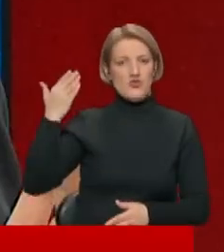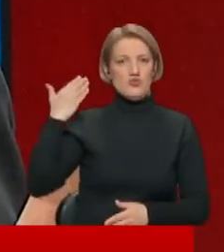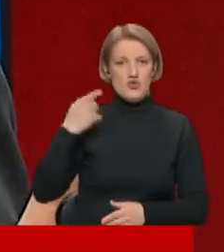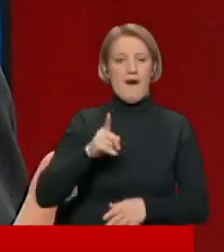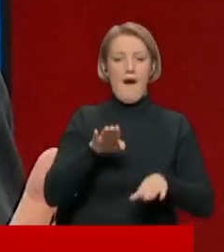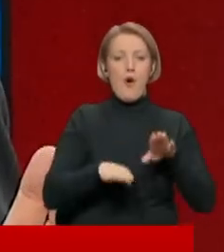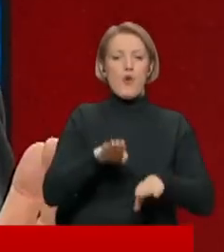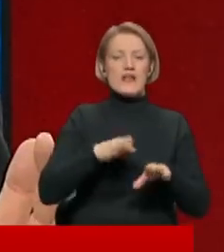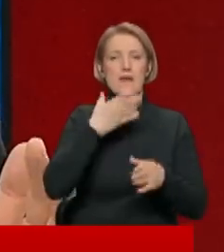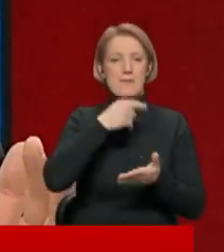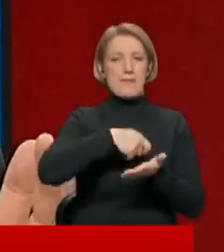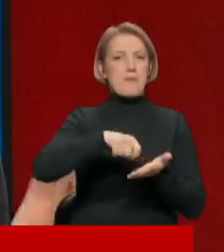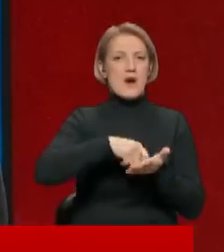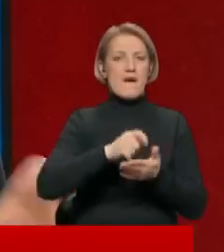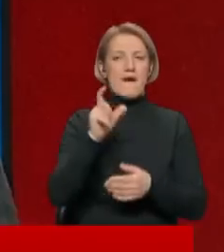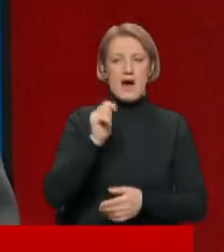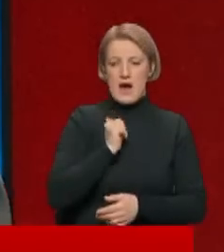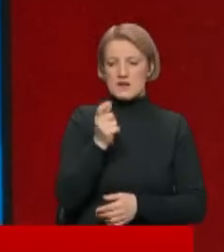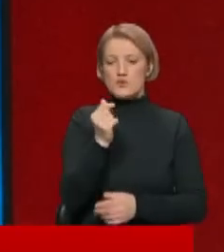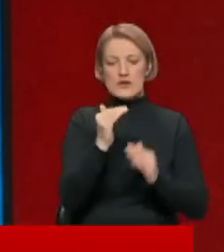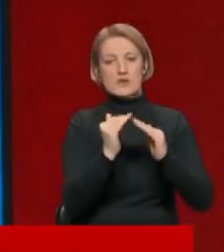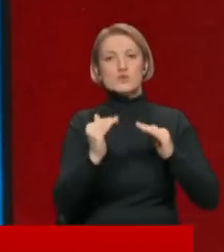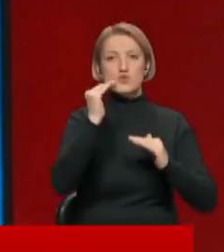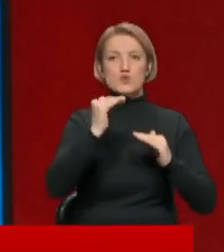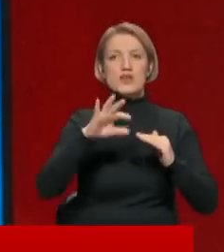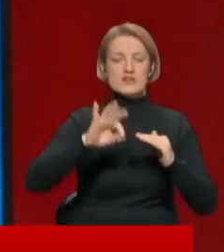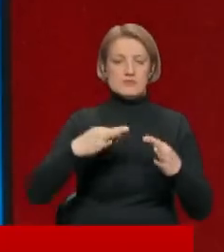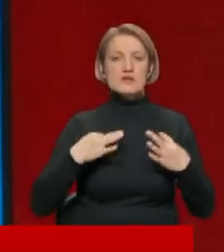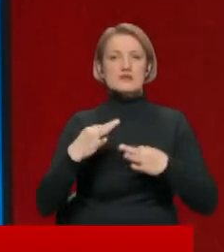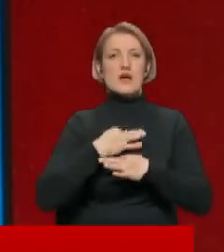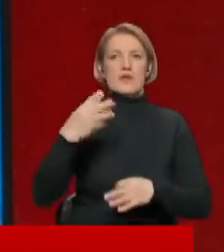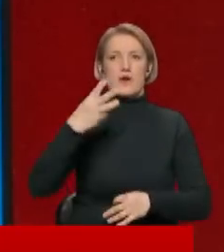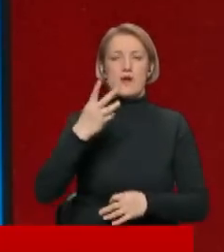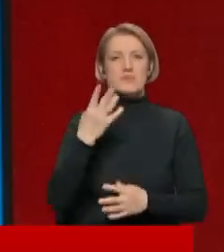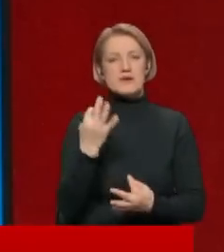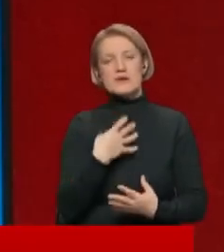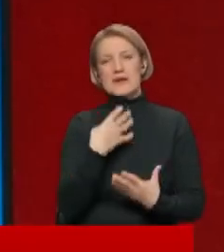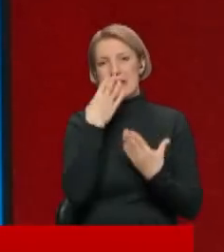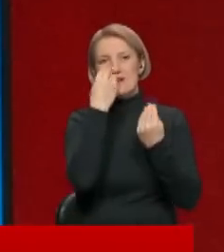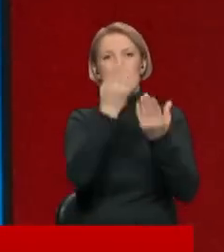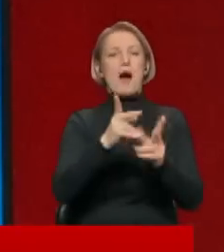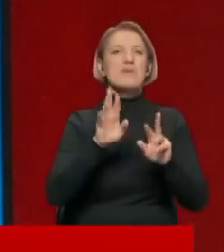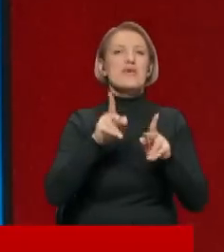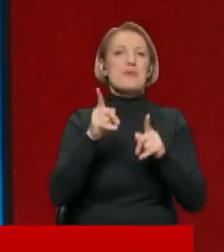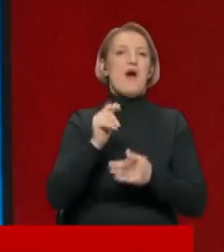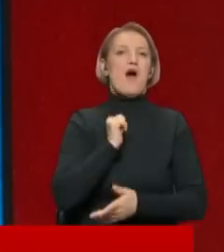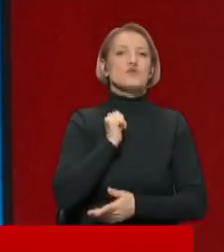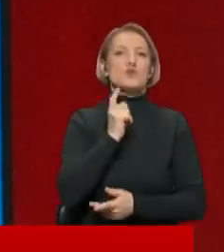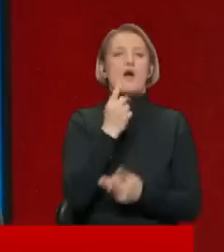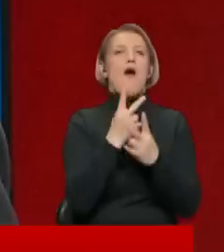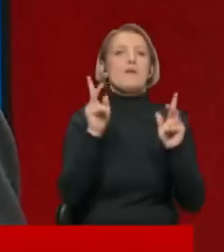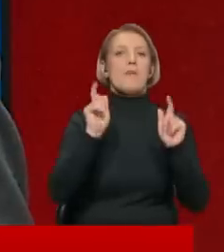ortalama emekli aylıkları Asgari ücretin üzerindeyken Şimdi sayın Erdoğan bir lütufmuş gibi askere ücreti sunuyor